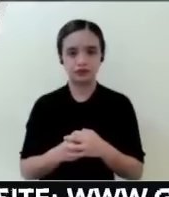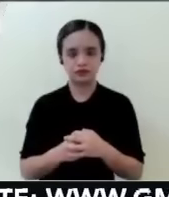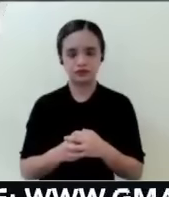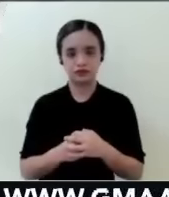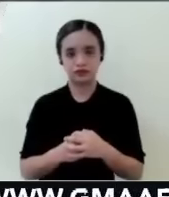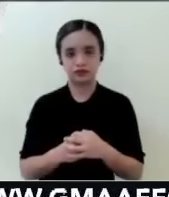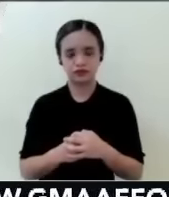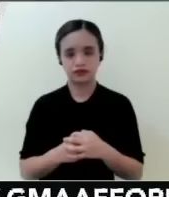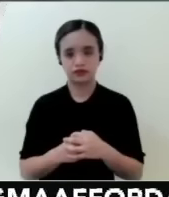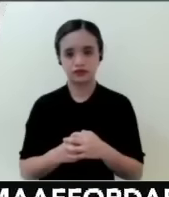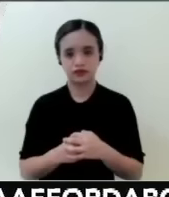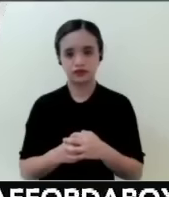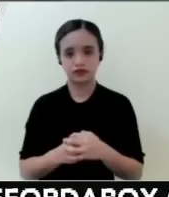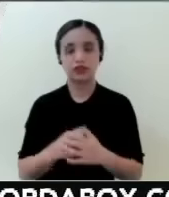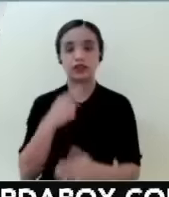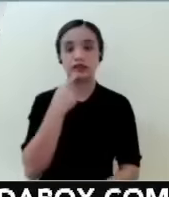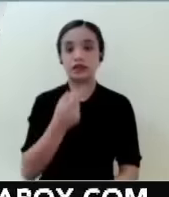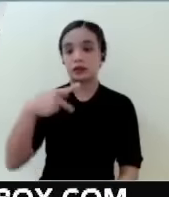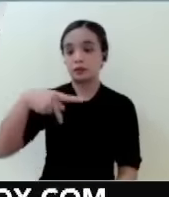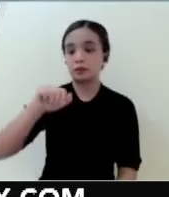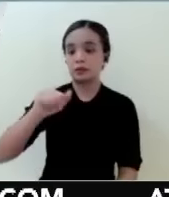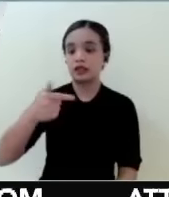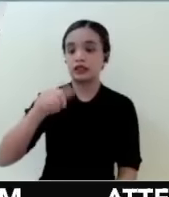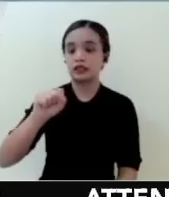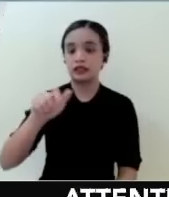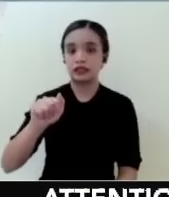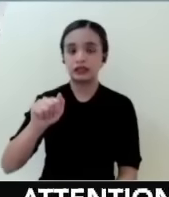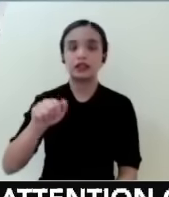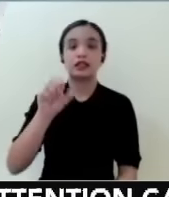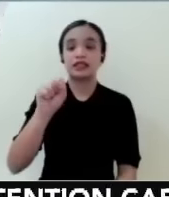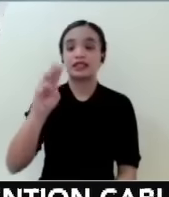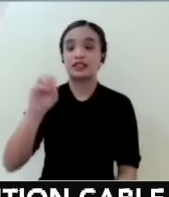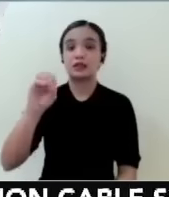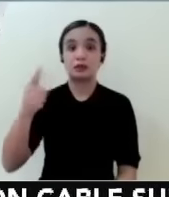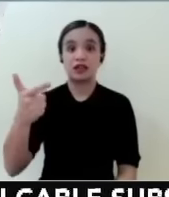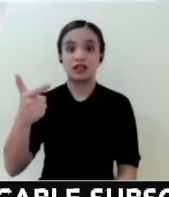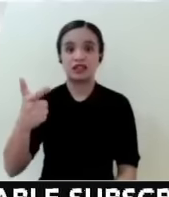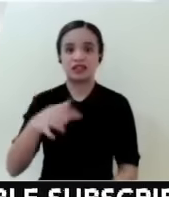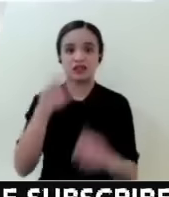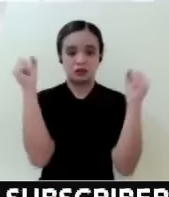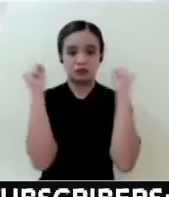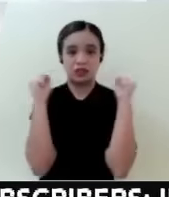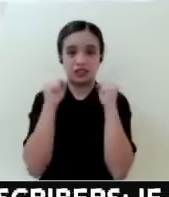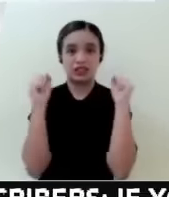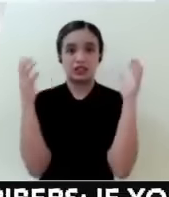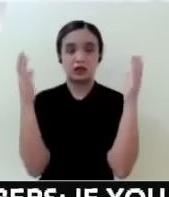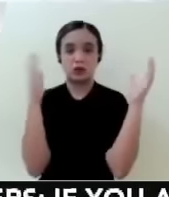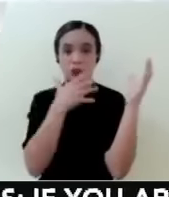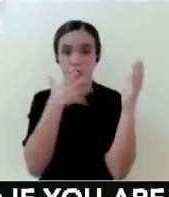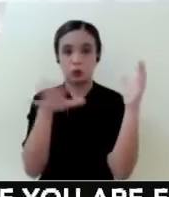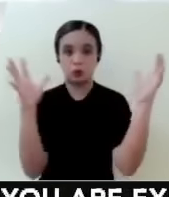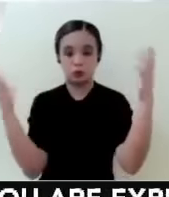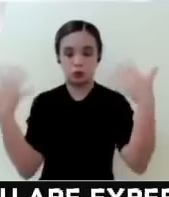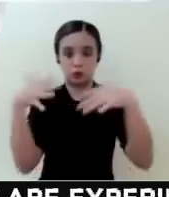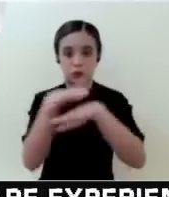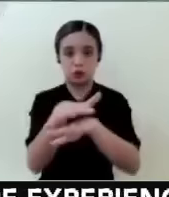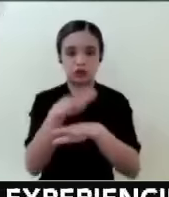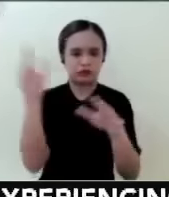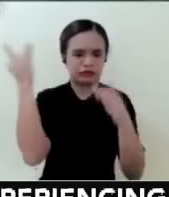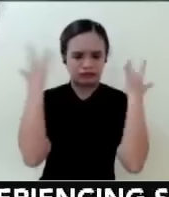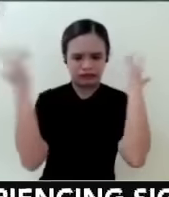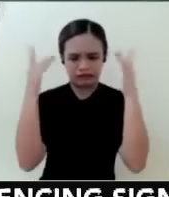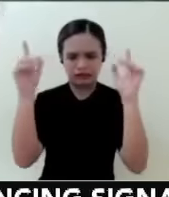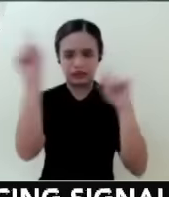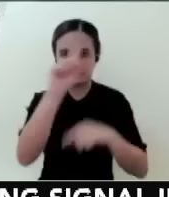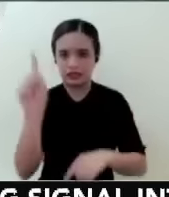Dagdag ng PAGASA, nararanasan ng mas smog na kalangitan kasabay ng kalat-kalat na pag-uulan, kulog at kidlat sa maraming lugar sa bansa